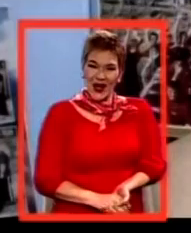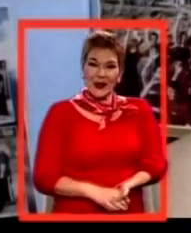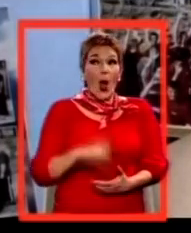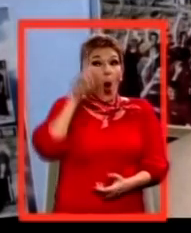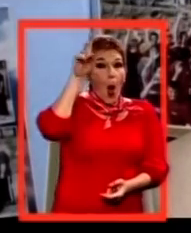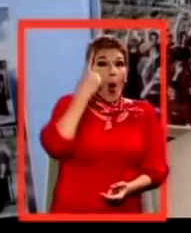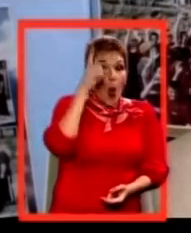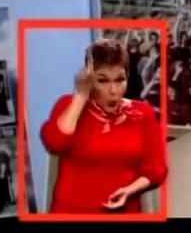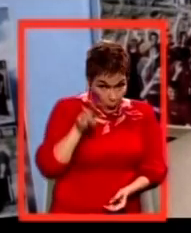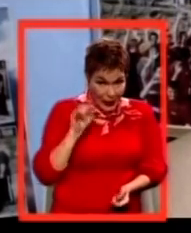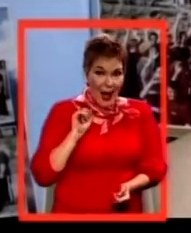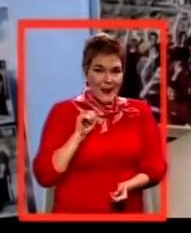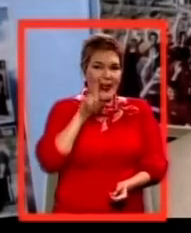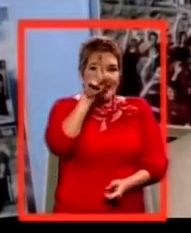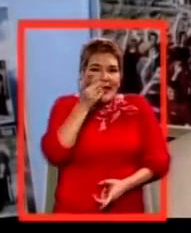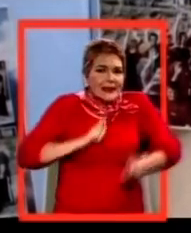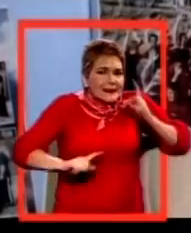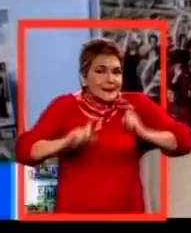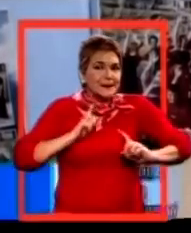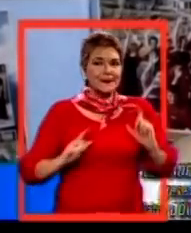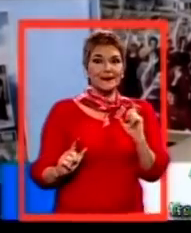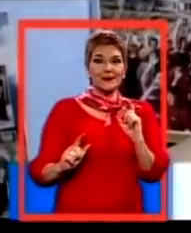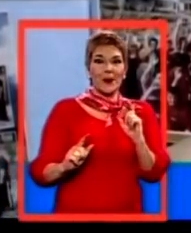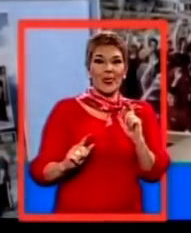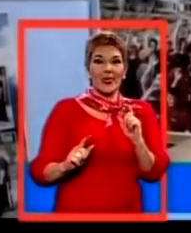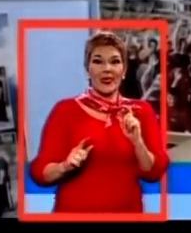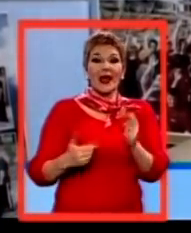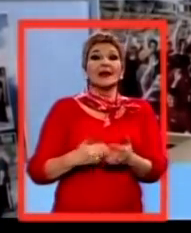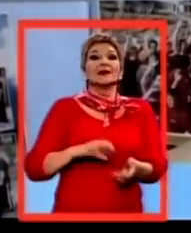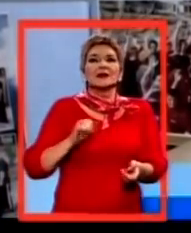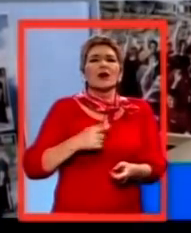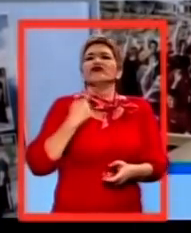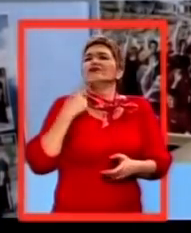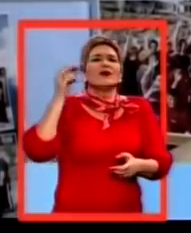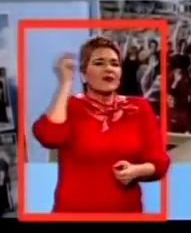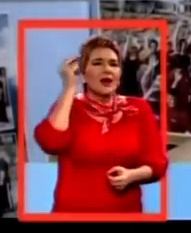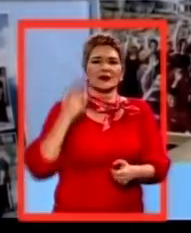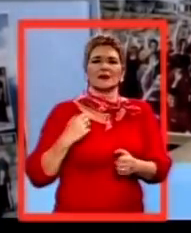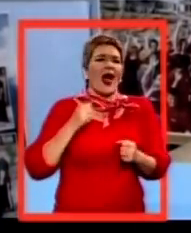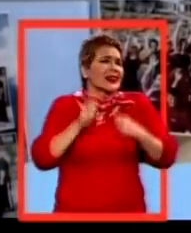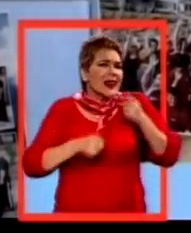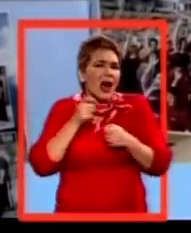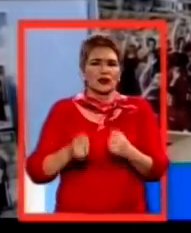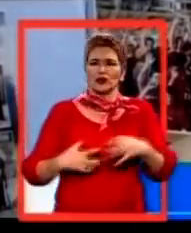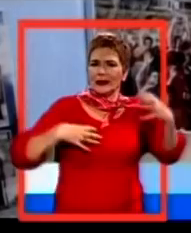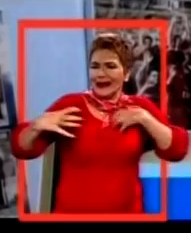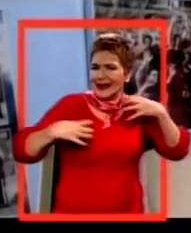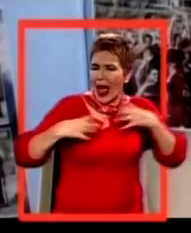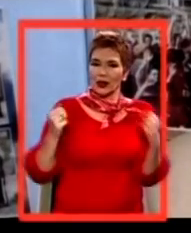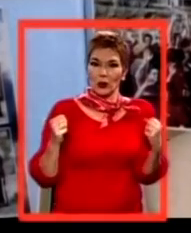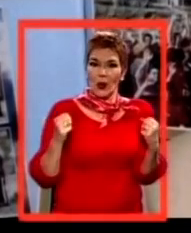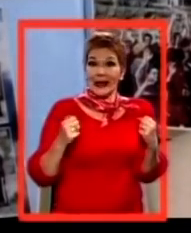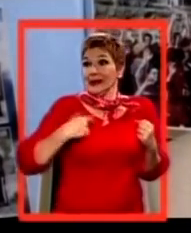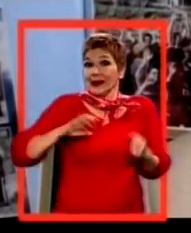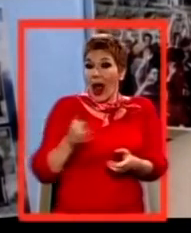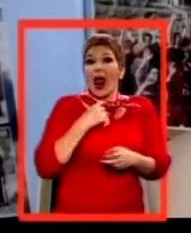De o lună de zile, noi ne străduim ASDB-ul cu dansurile, noi cu sceneta noastră, să